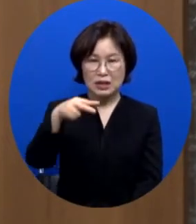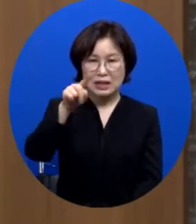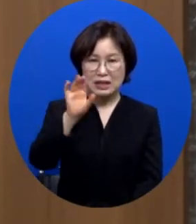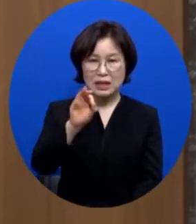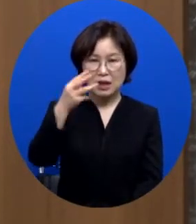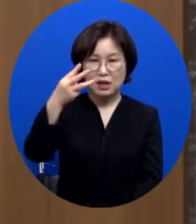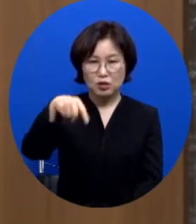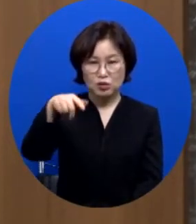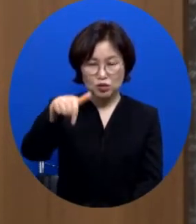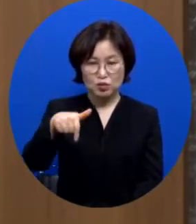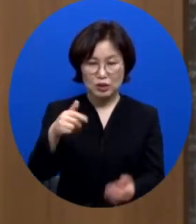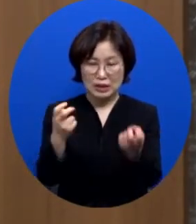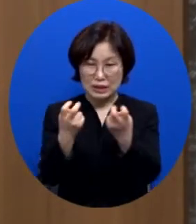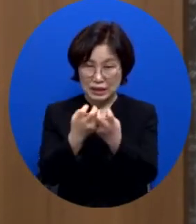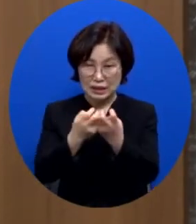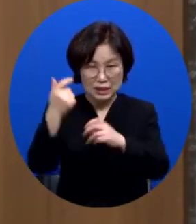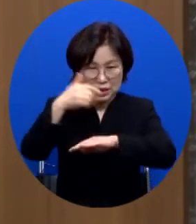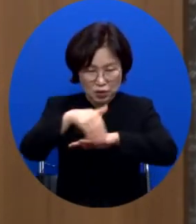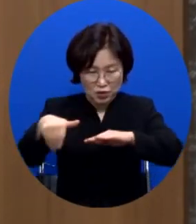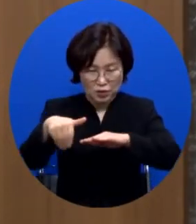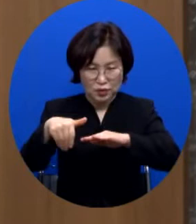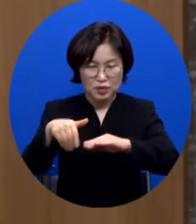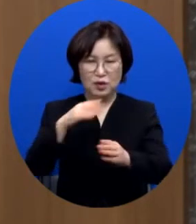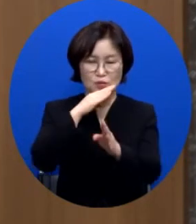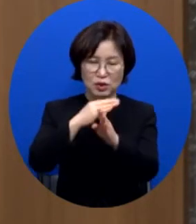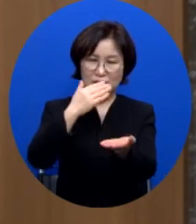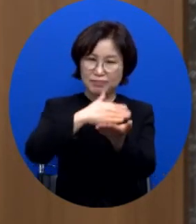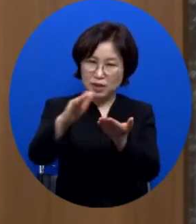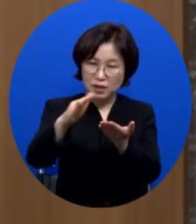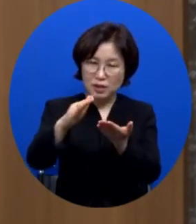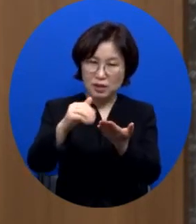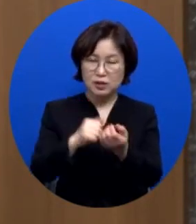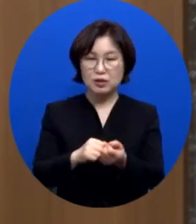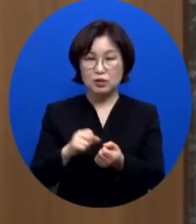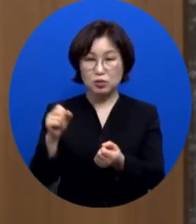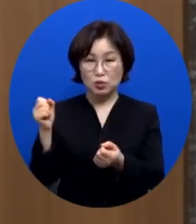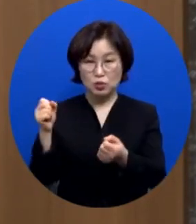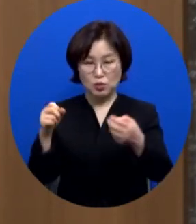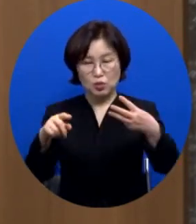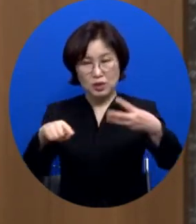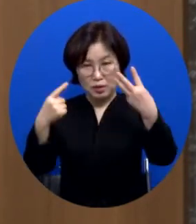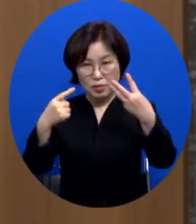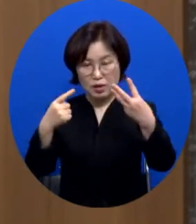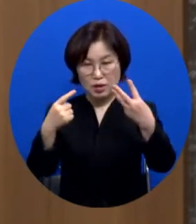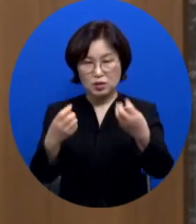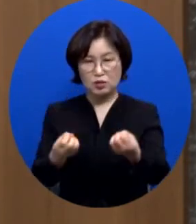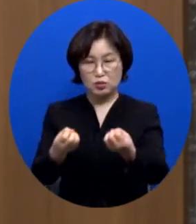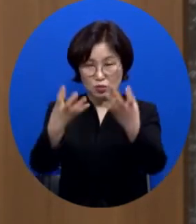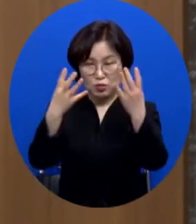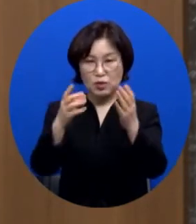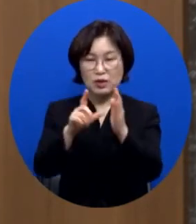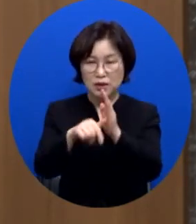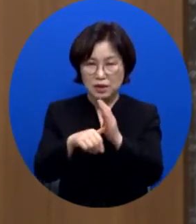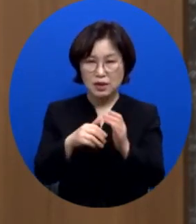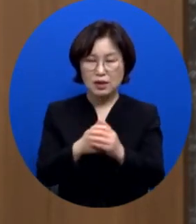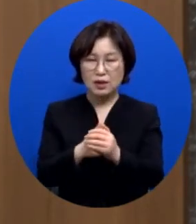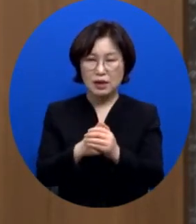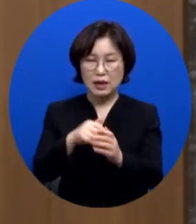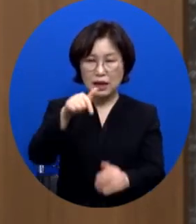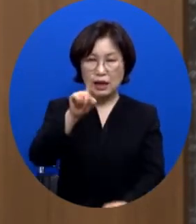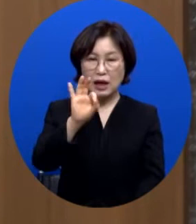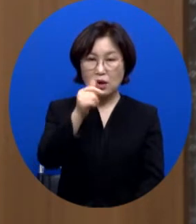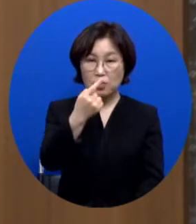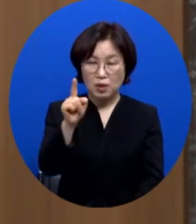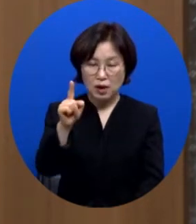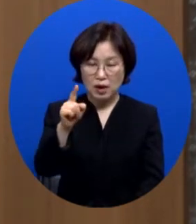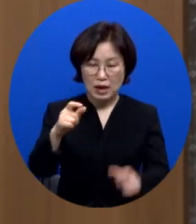공산주의를 배격했고 그리고 이제 3.1운동이 일어났는데 인천에서 광화를 비롯해서